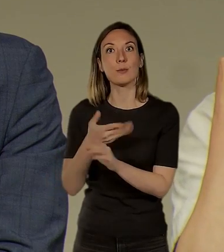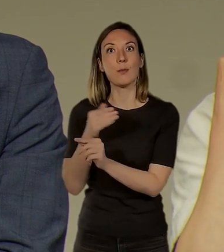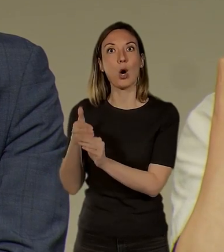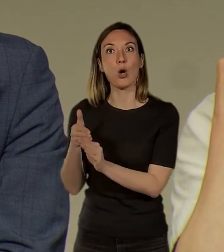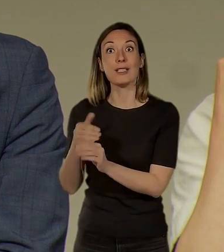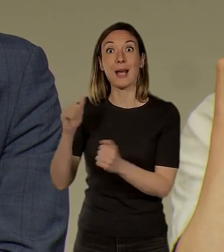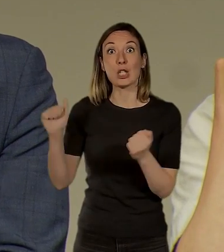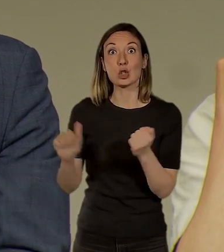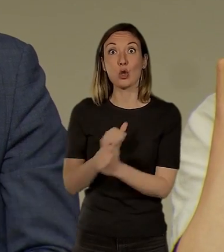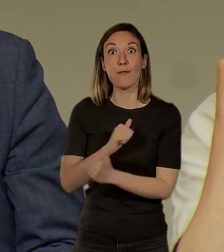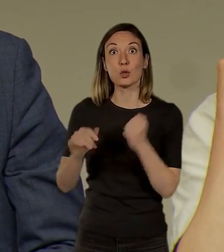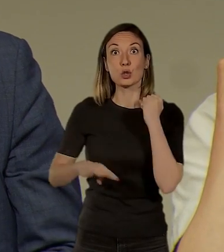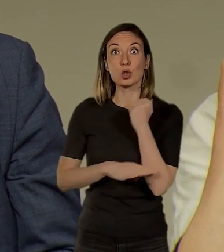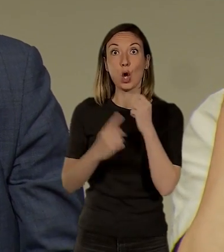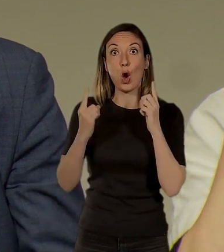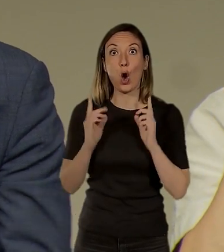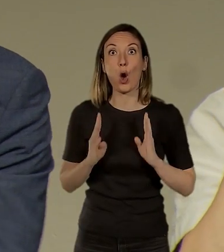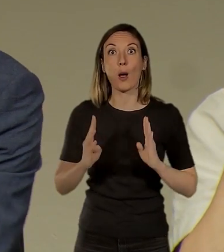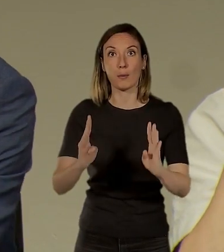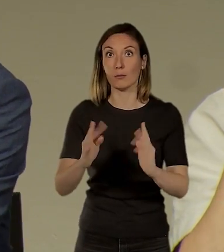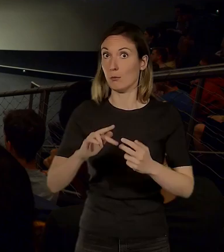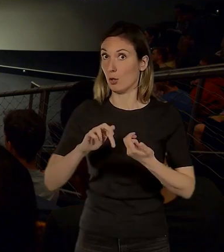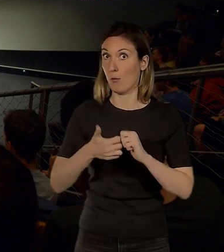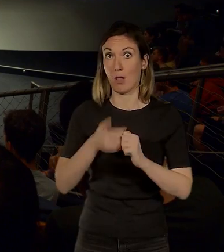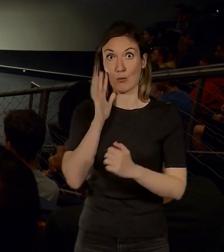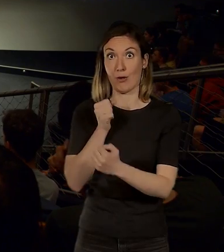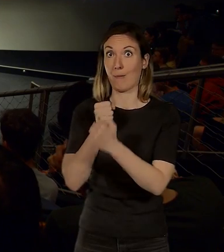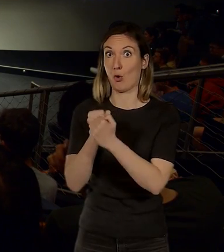znovu nasázet. A ten časový